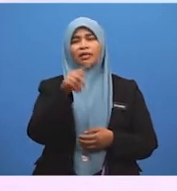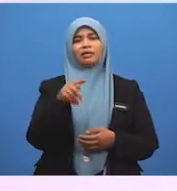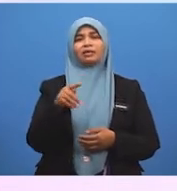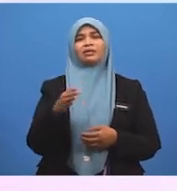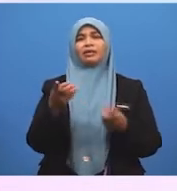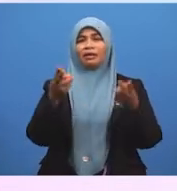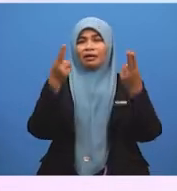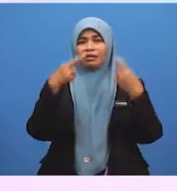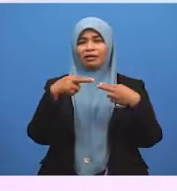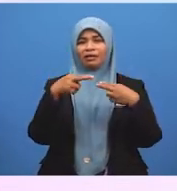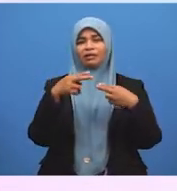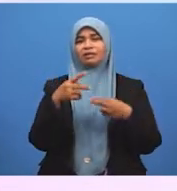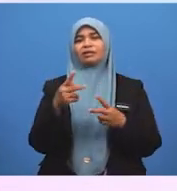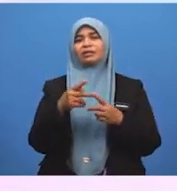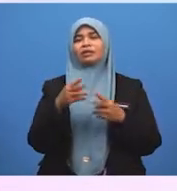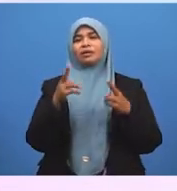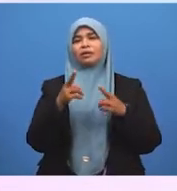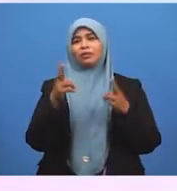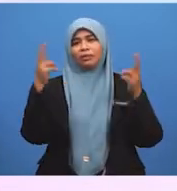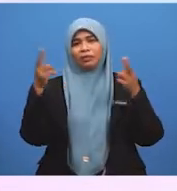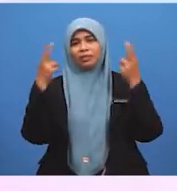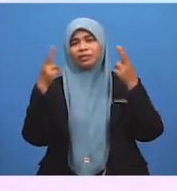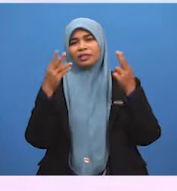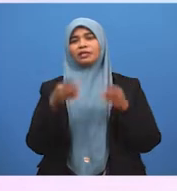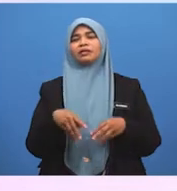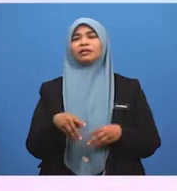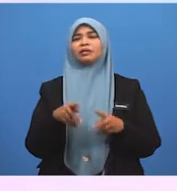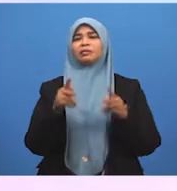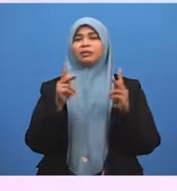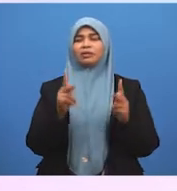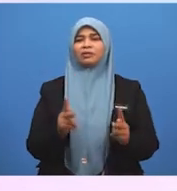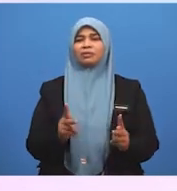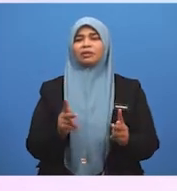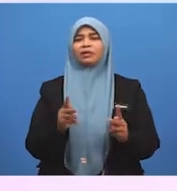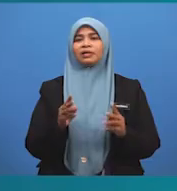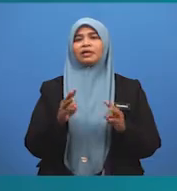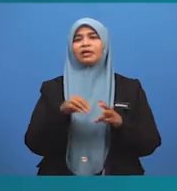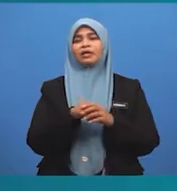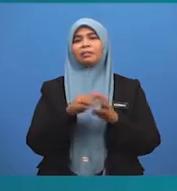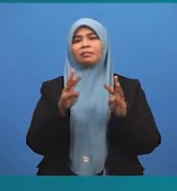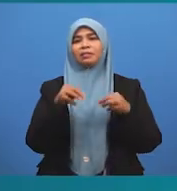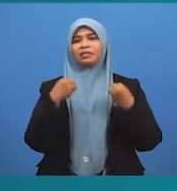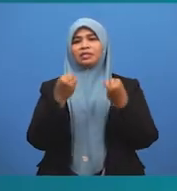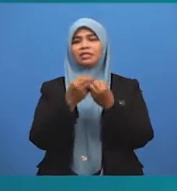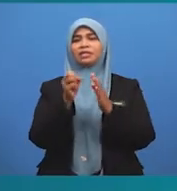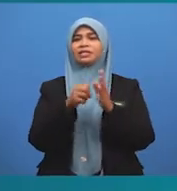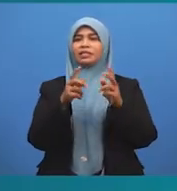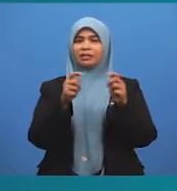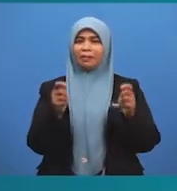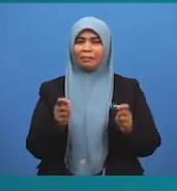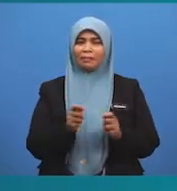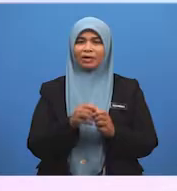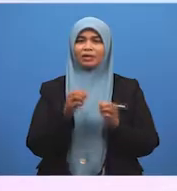menghadiri upacara pengumumian dalam kalangan masyarakat setempat? Kalau